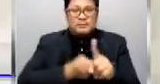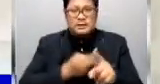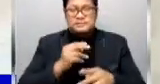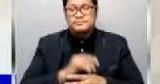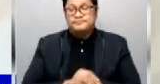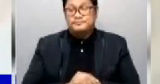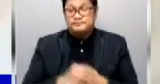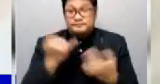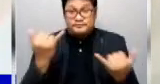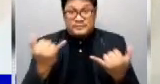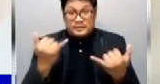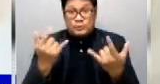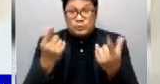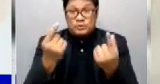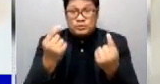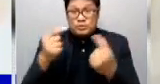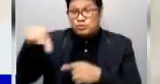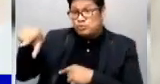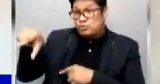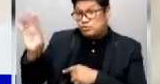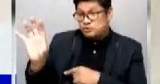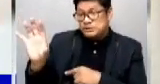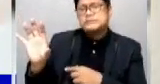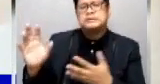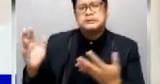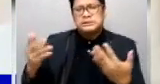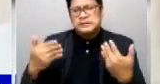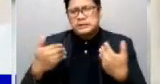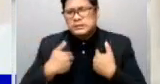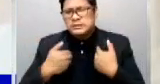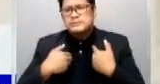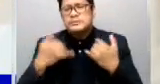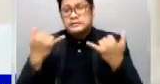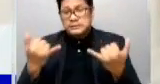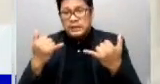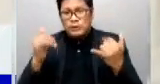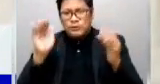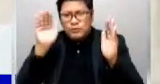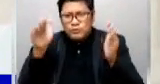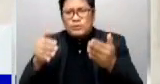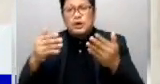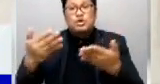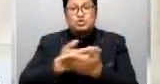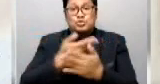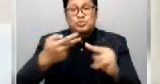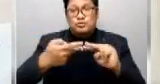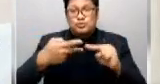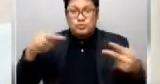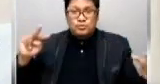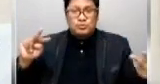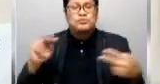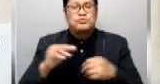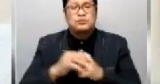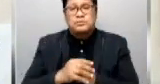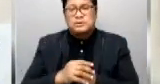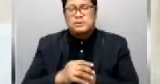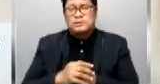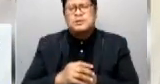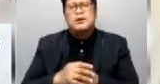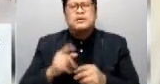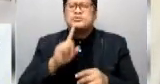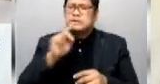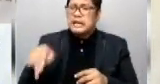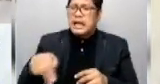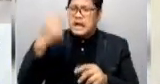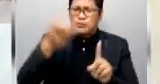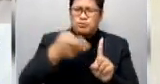Quezon City, every case now ay tinitreat na namin as a new variant, no? So, but na very or highly transmissible.